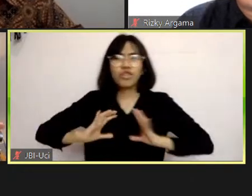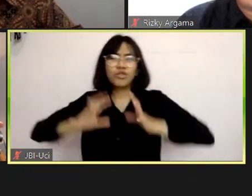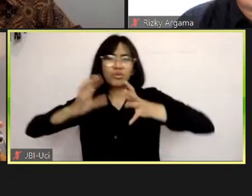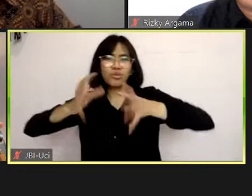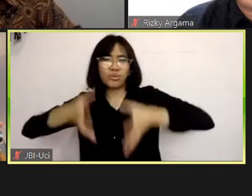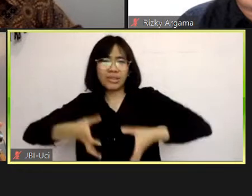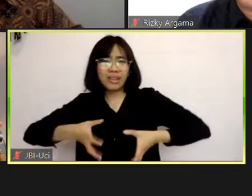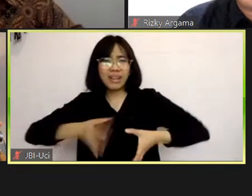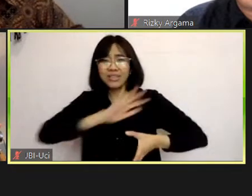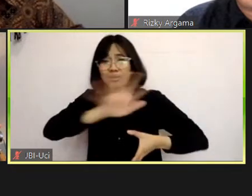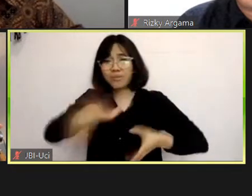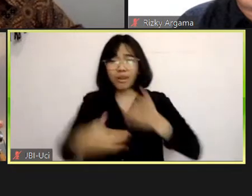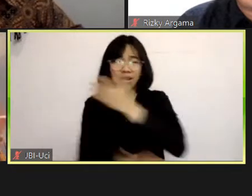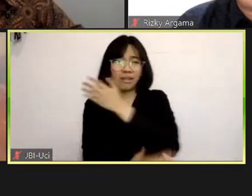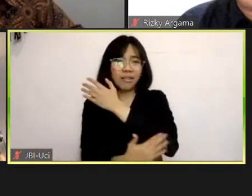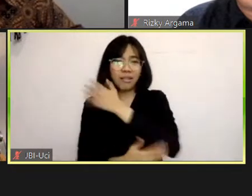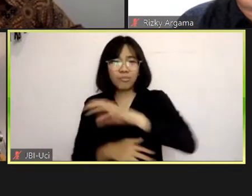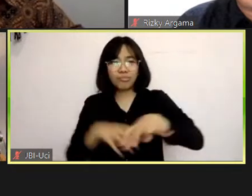bahwa